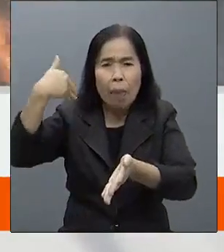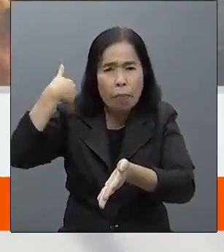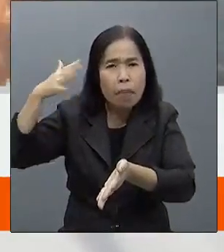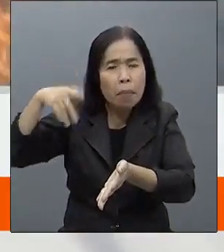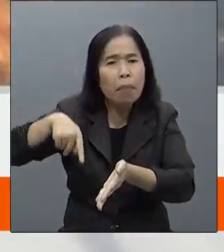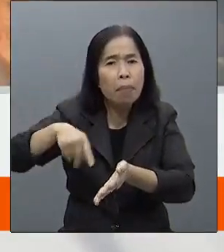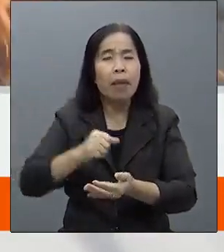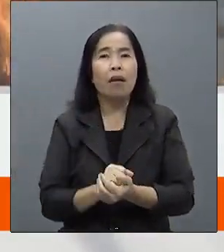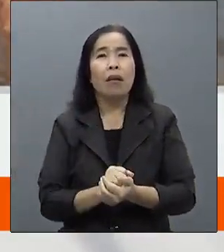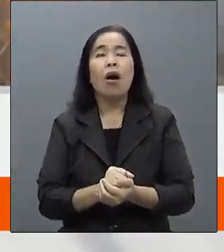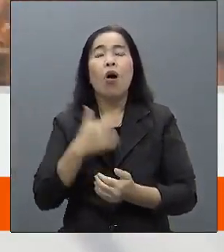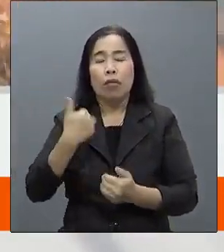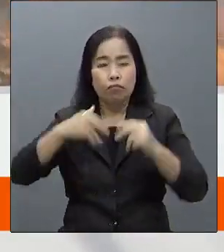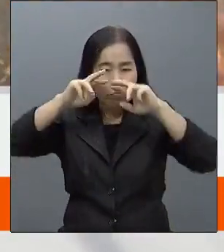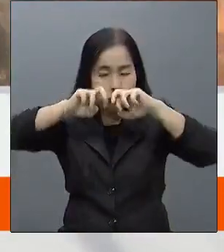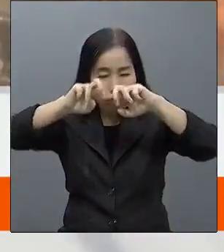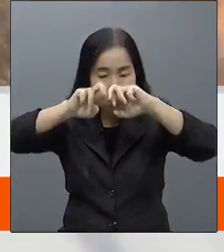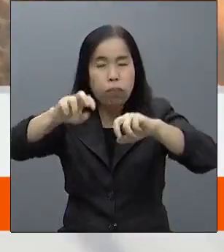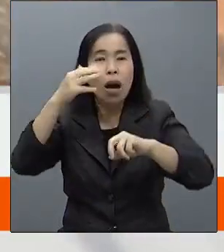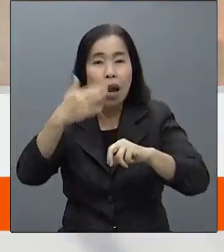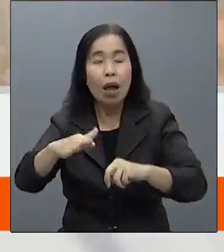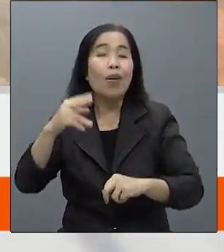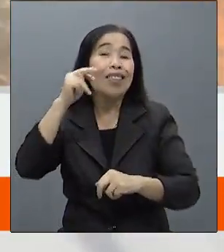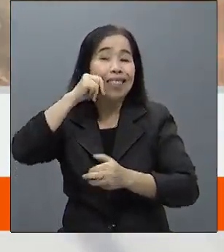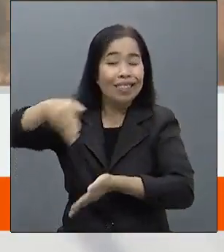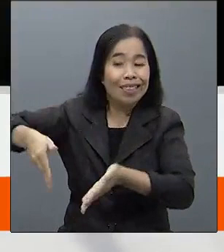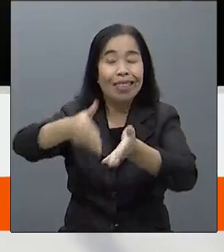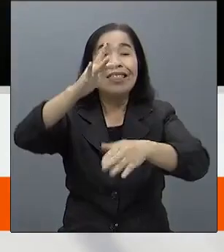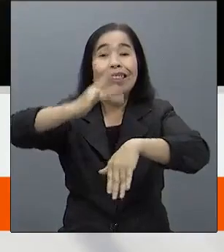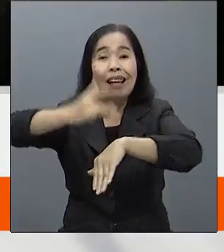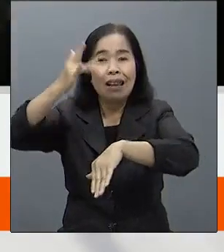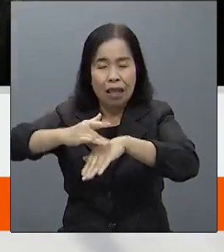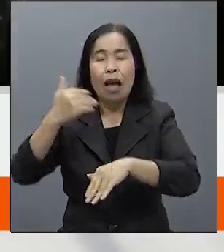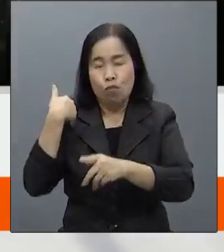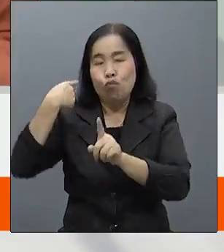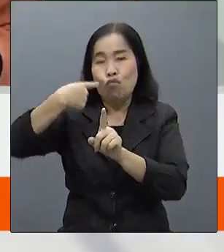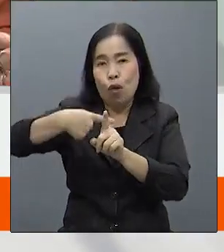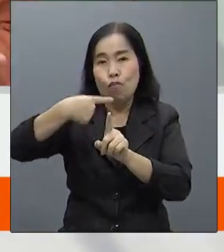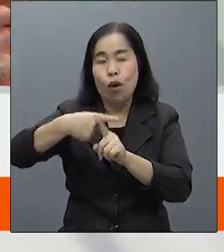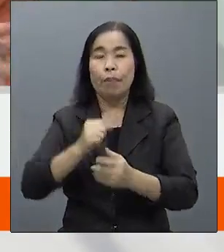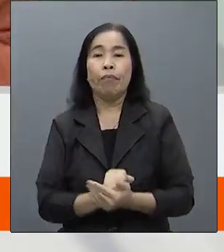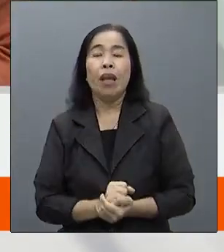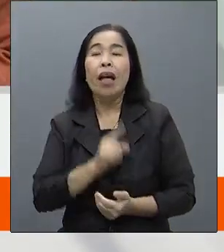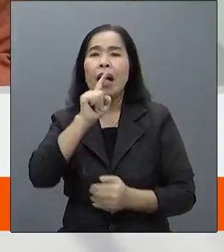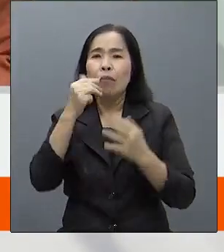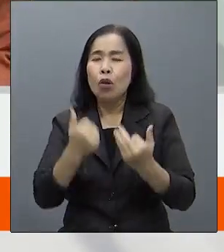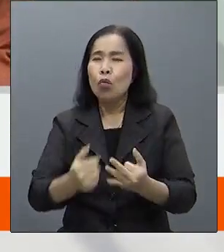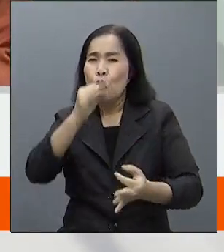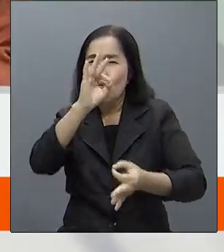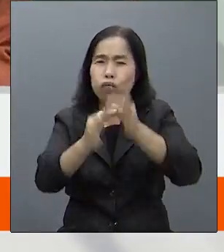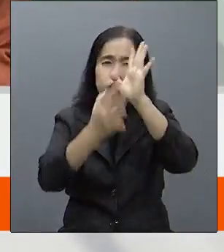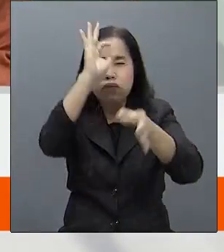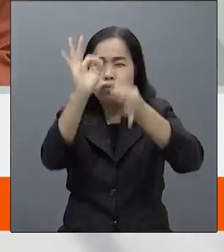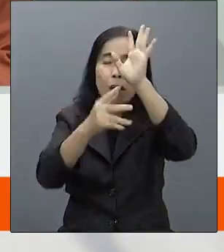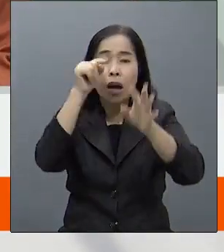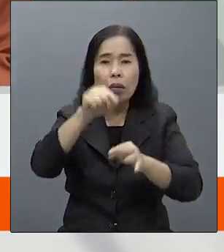ค่ไหน ได้ประสานแล้วครับจะใช้แหล่งน้ำในโรงเรียนในร้อยจะประหลอกครับ ค่ะค่ะตอนนี้บริเวณที่ไฟป่ามันลุกลามไปเนี่ยมีการ